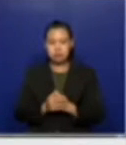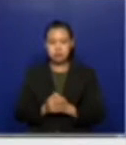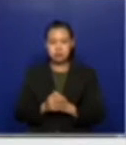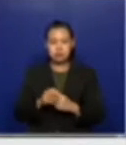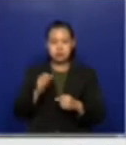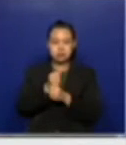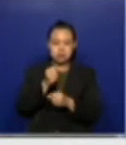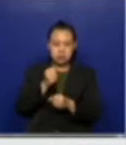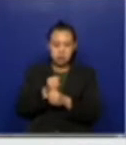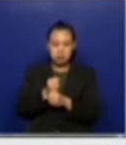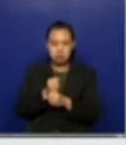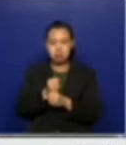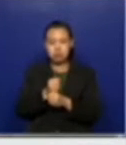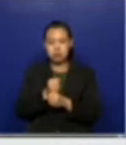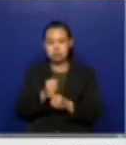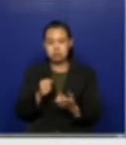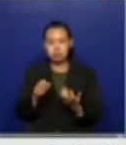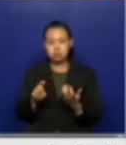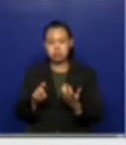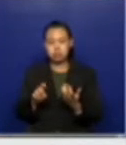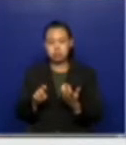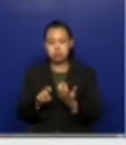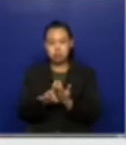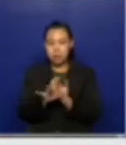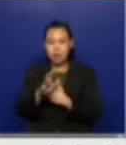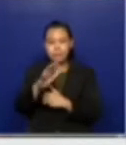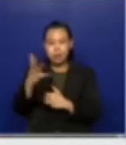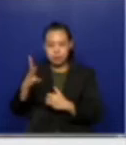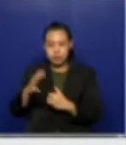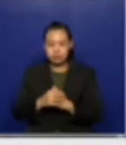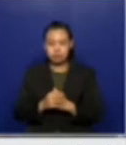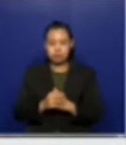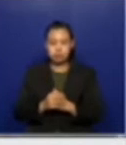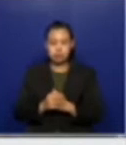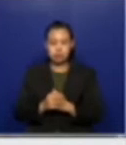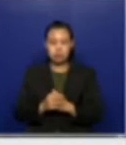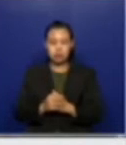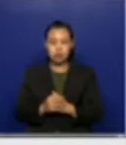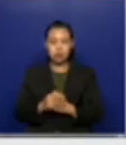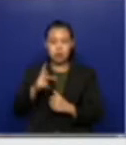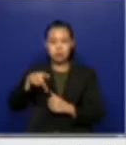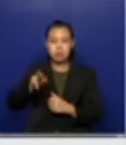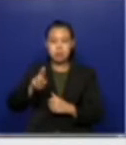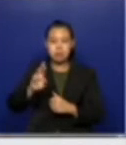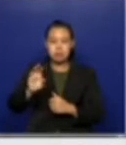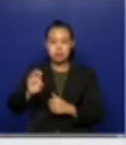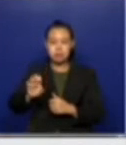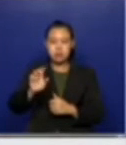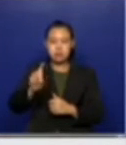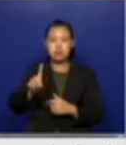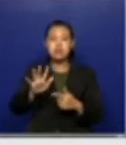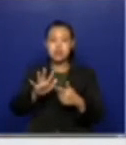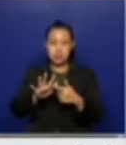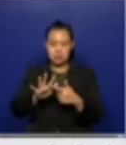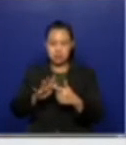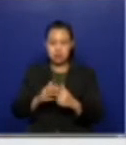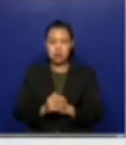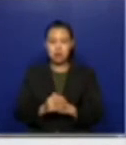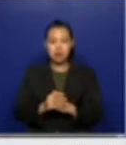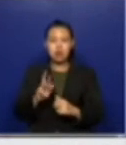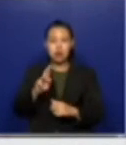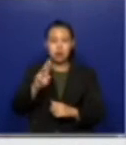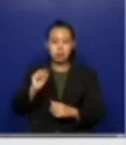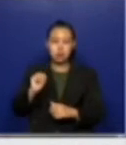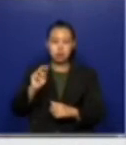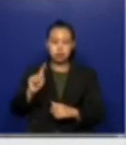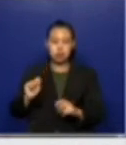าออกอย่างกระทันหันของนายปรีดีดาวฉายรัฐมนตรีว่าการกระทรวงการคลังซึ่งสาม